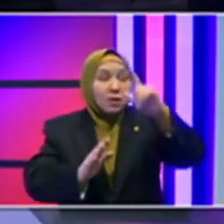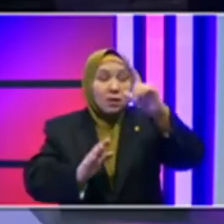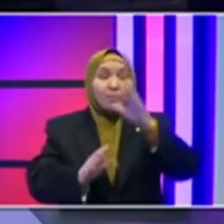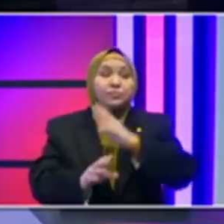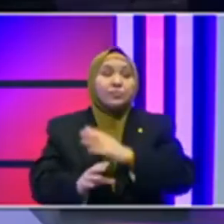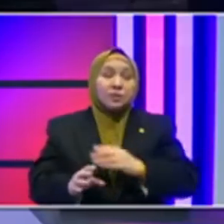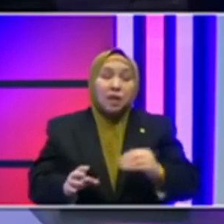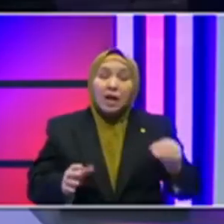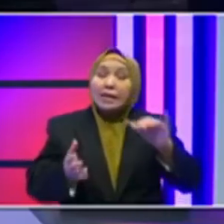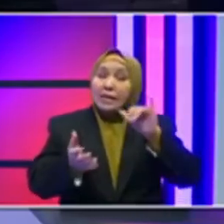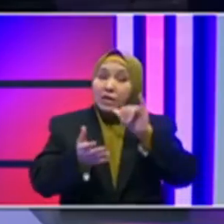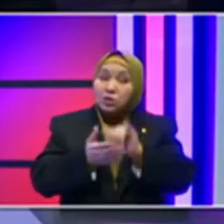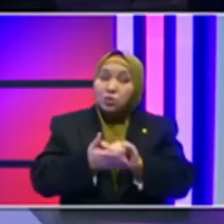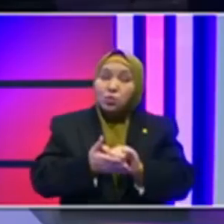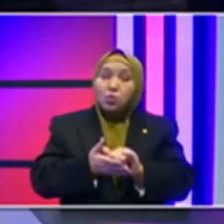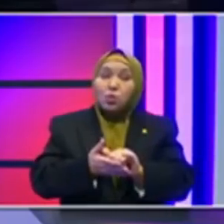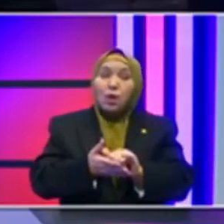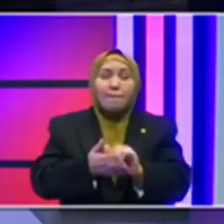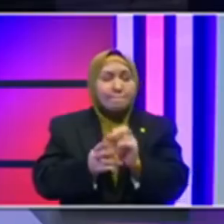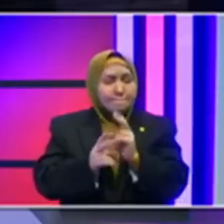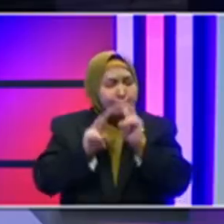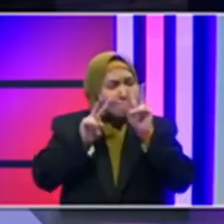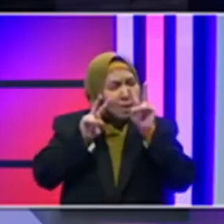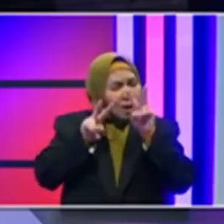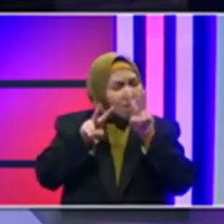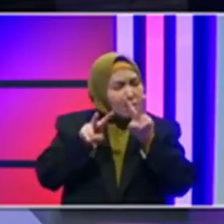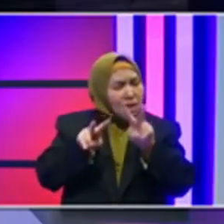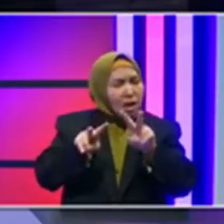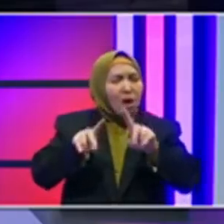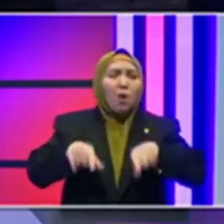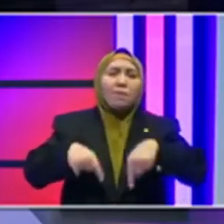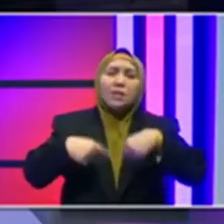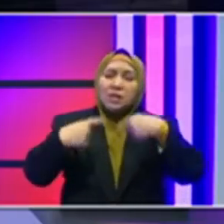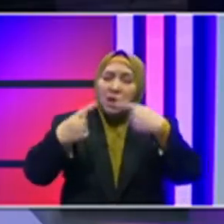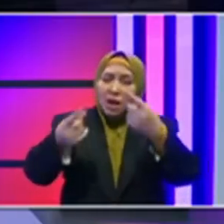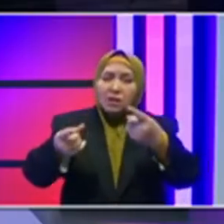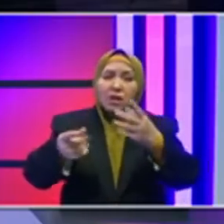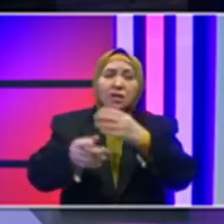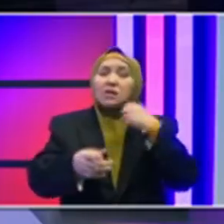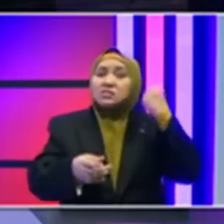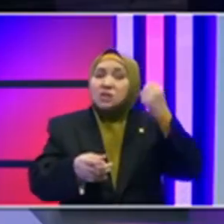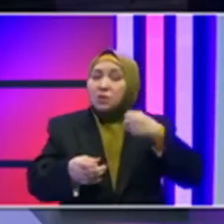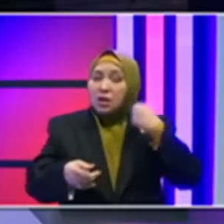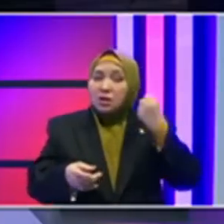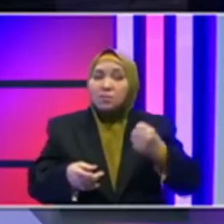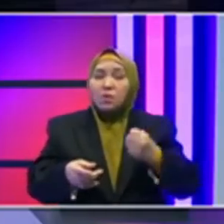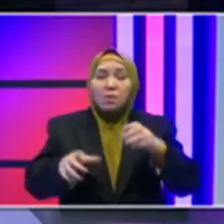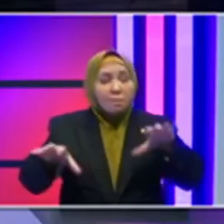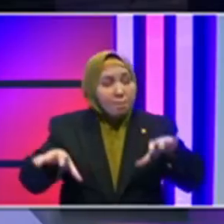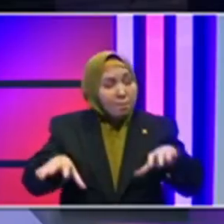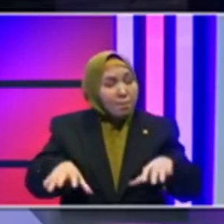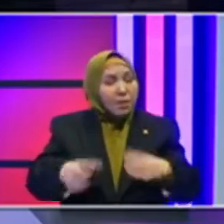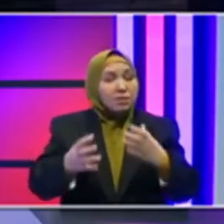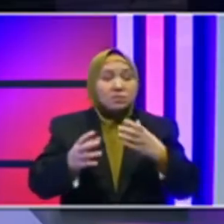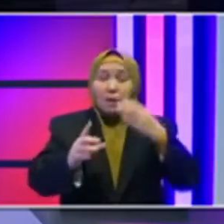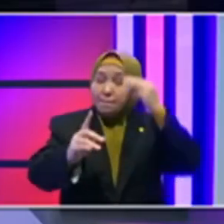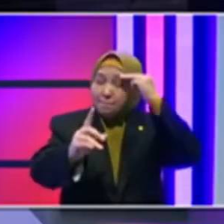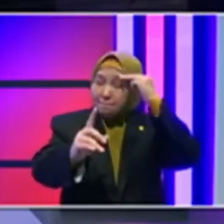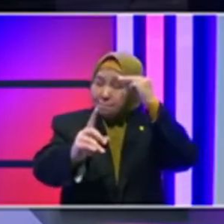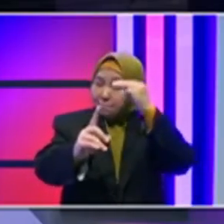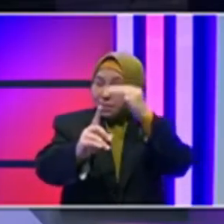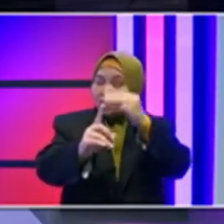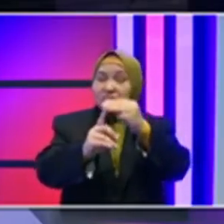yaitu perhatikanlah ataupun Pergilah kamu dan juga saudaramu melakukan misi Ya